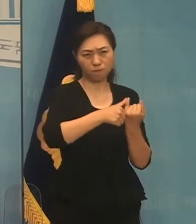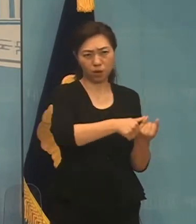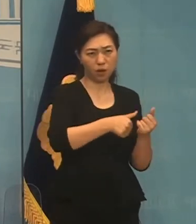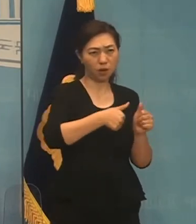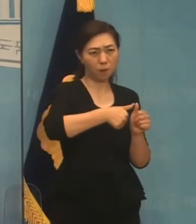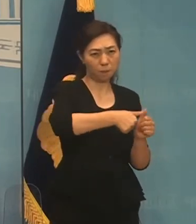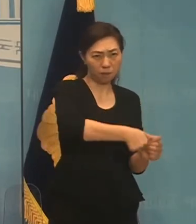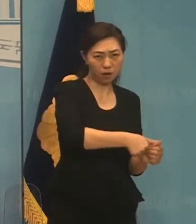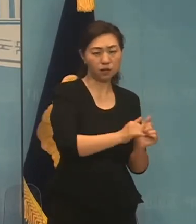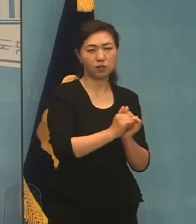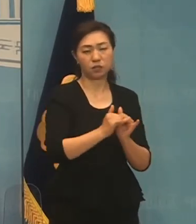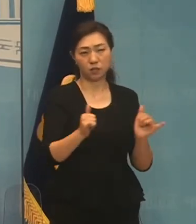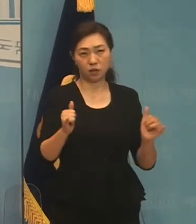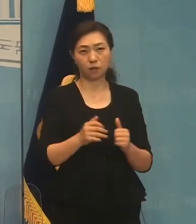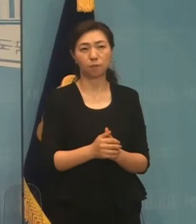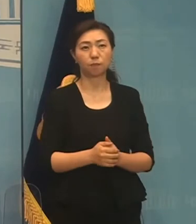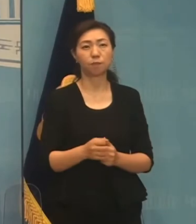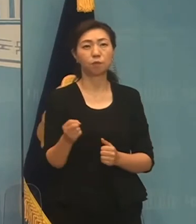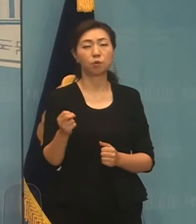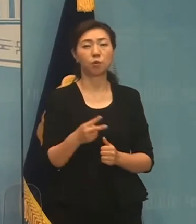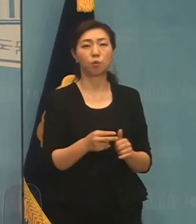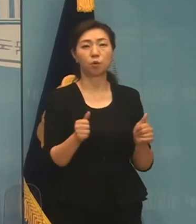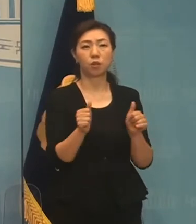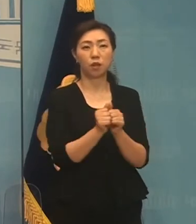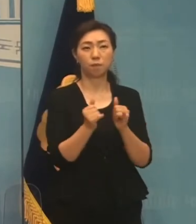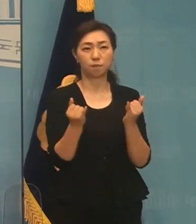남녀 유배업,